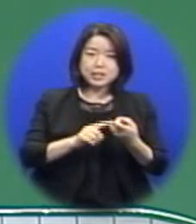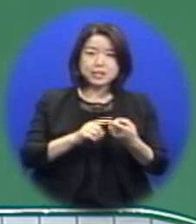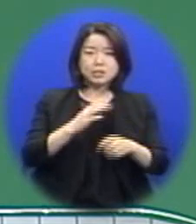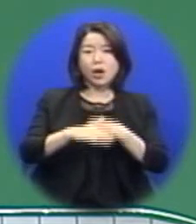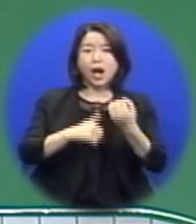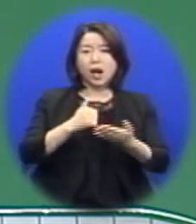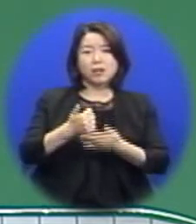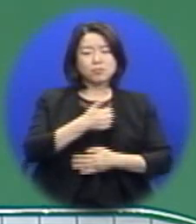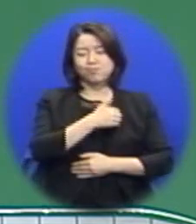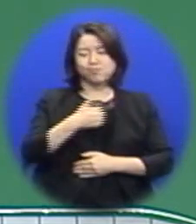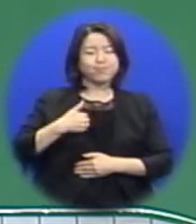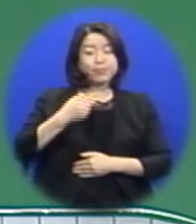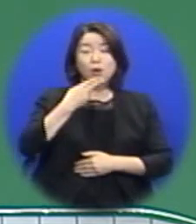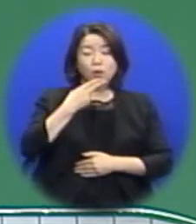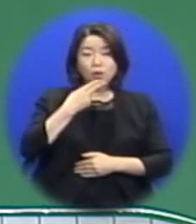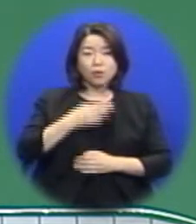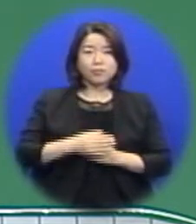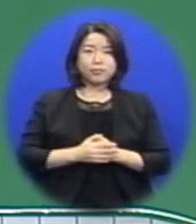만족스럽지 않으시다는